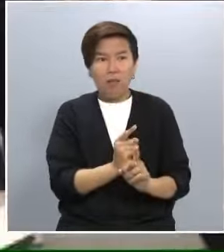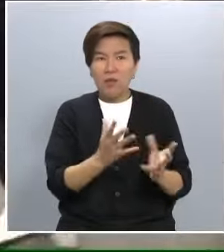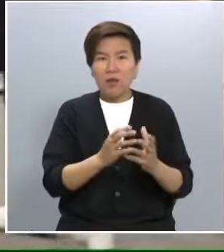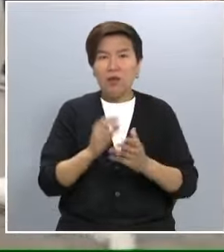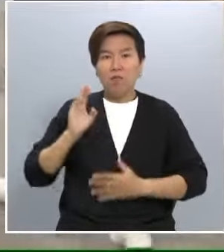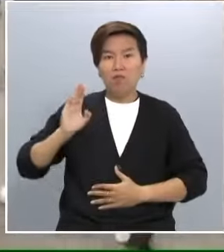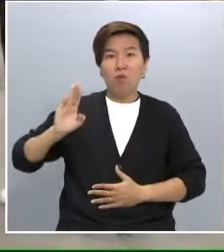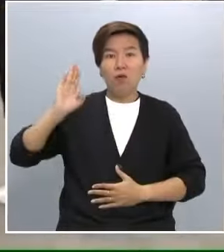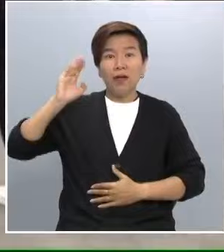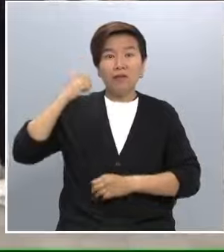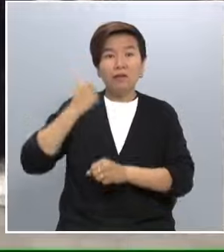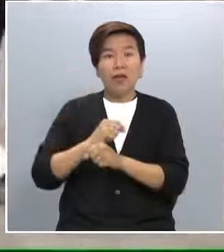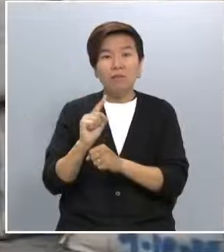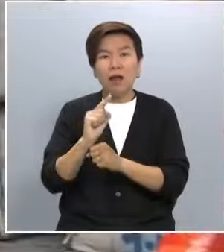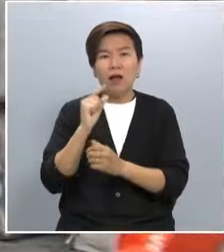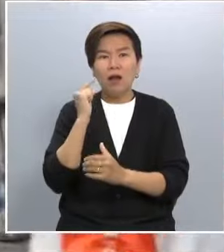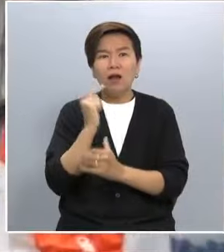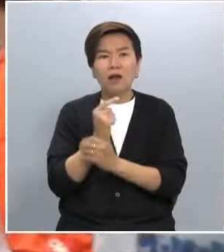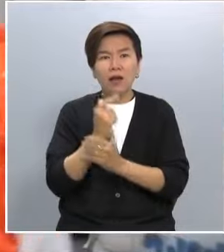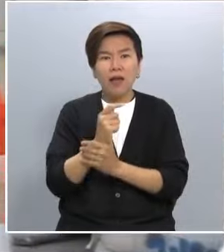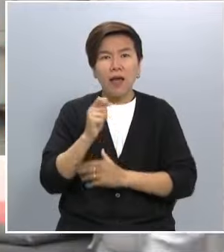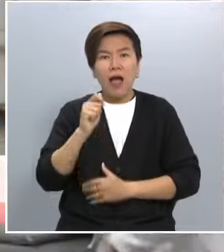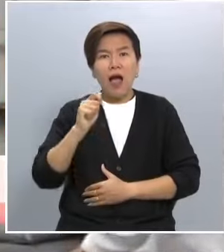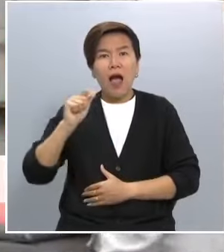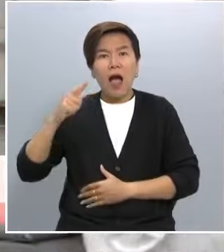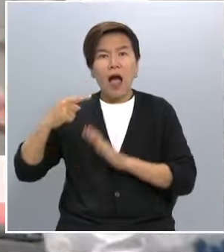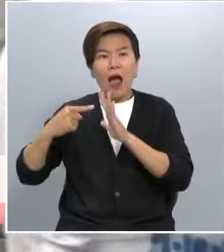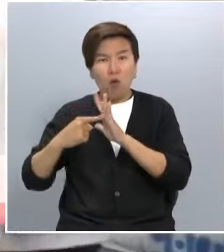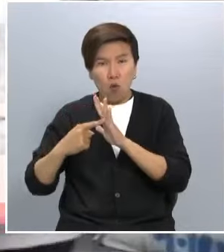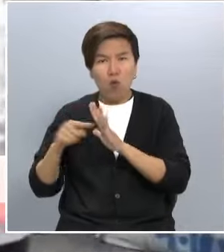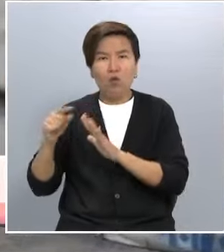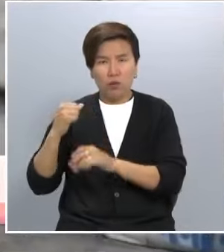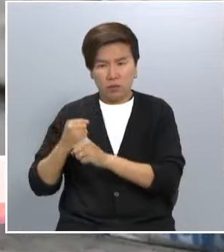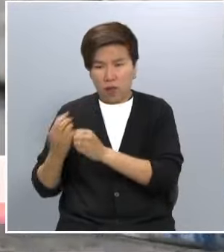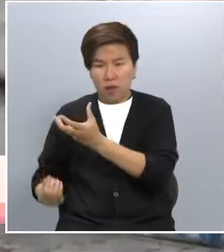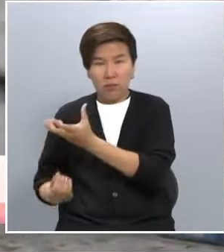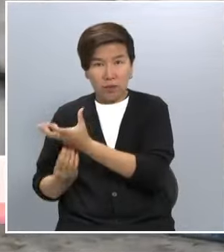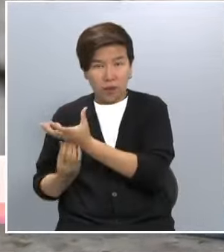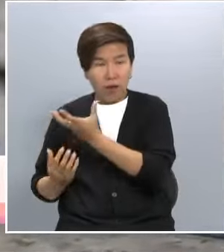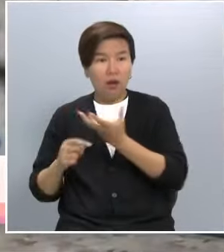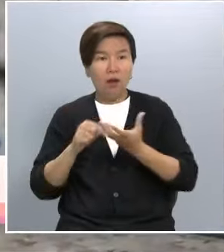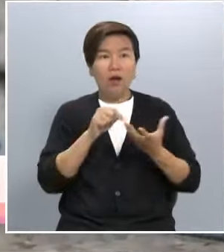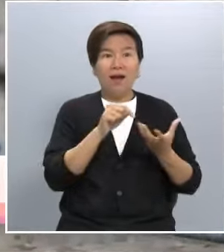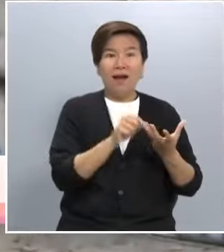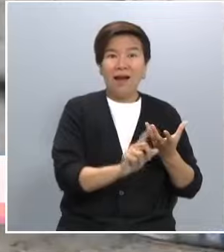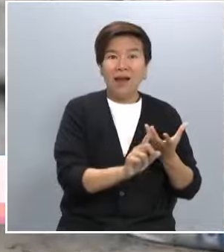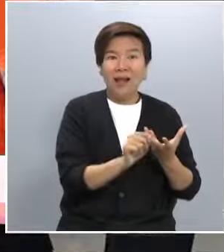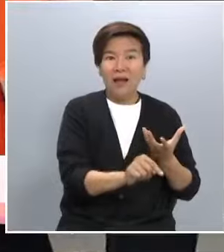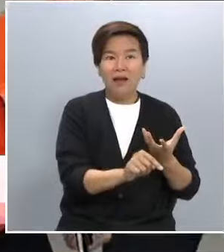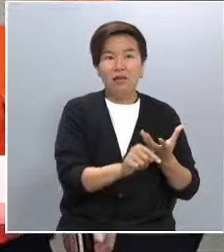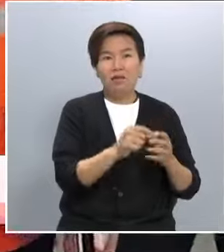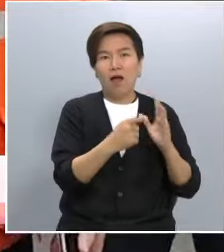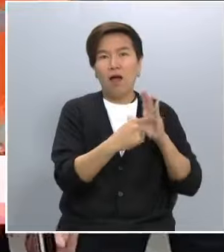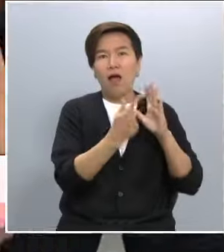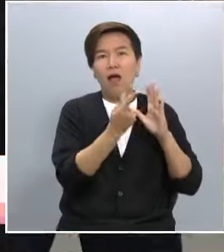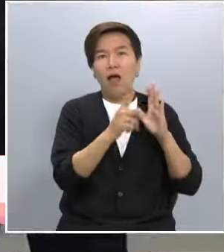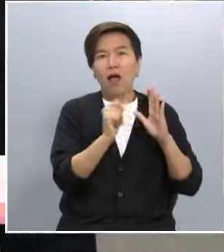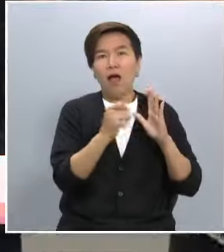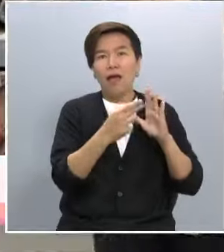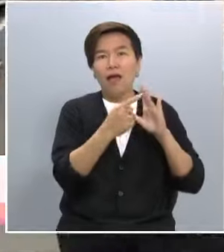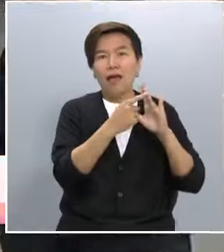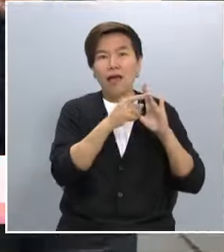ญาตหลอมอลูมิเนียมไม่ได้มีใบอนุญาตหลอมแคดเมียมขณะที่เช้าวันนี้ผู้ว่าสมุทรสาครก็ลงพื้นที่ไปที่โร